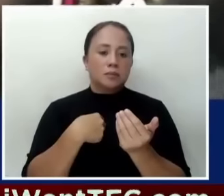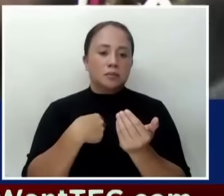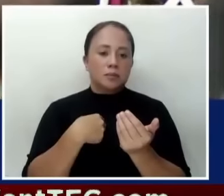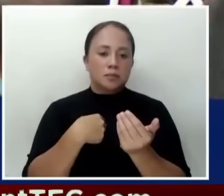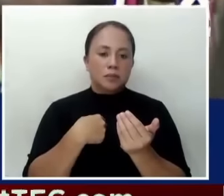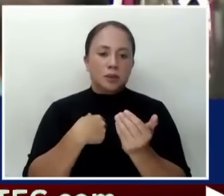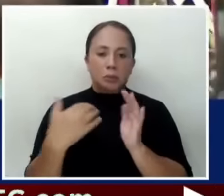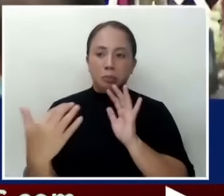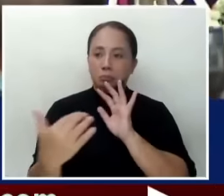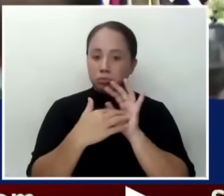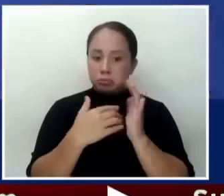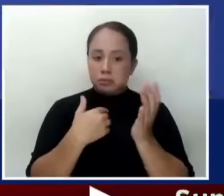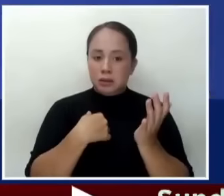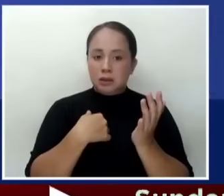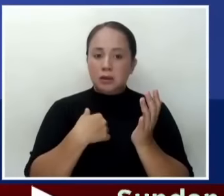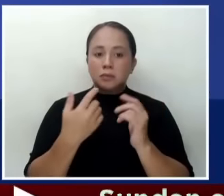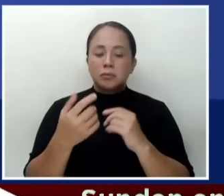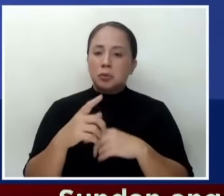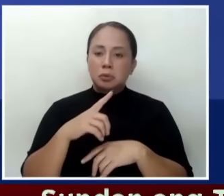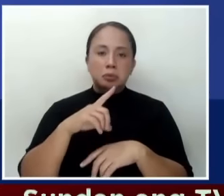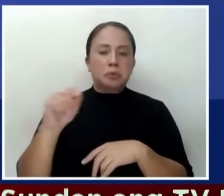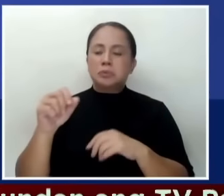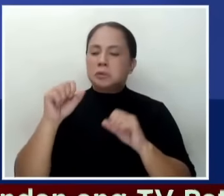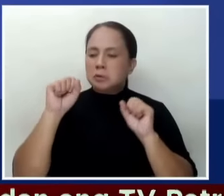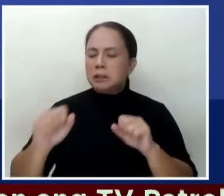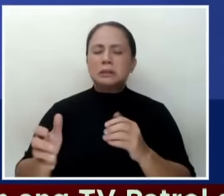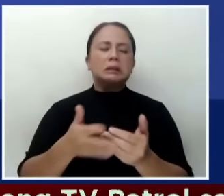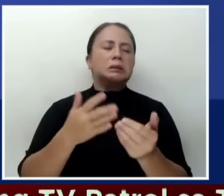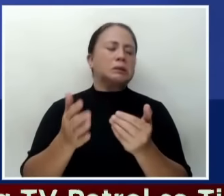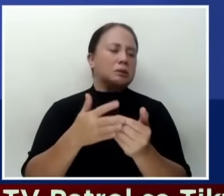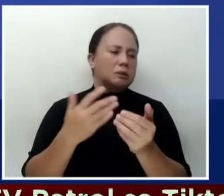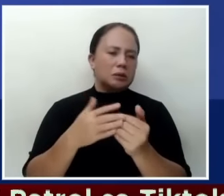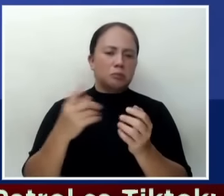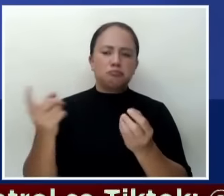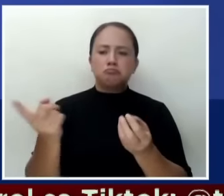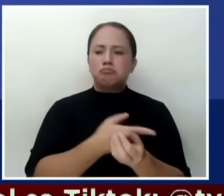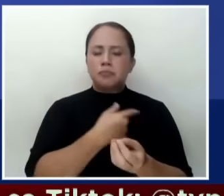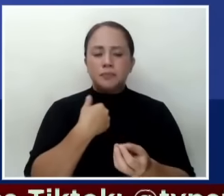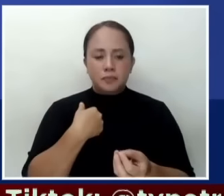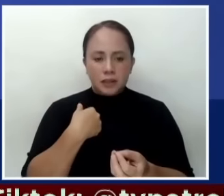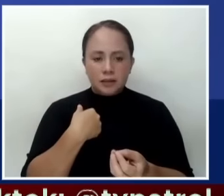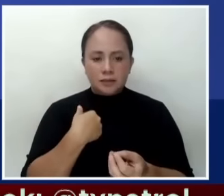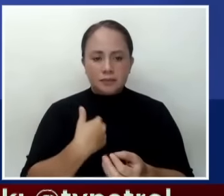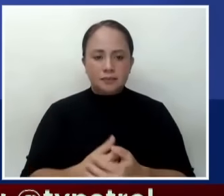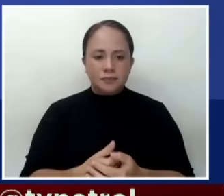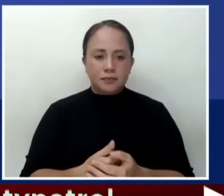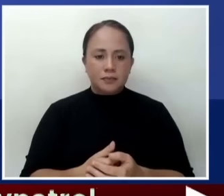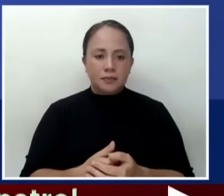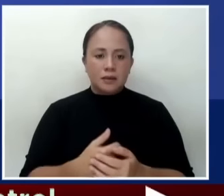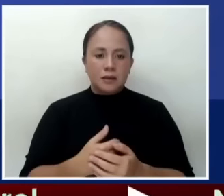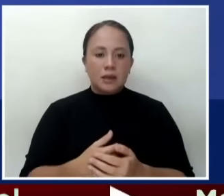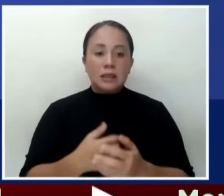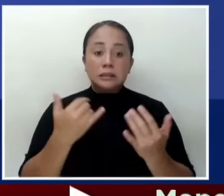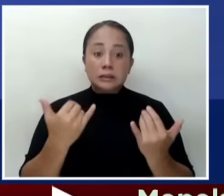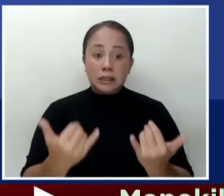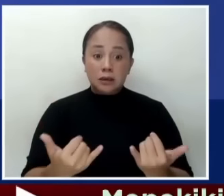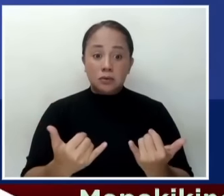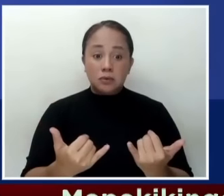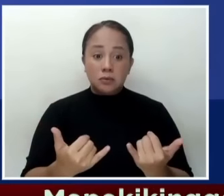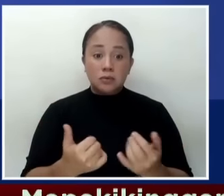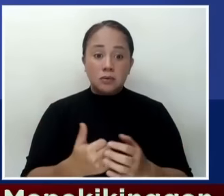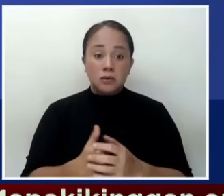i-kasuhan. Napakadali nila ako tanggalin sa pwesto as mayor. Ngayon,